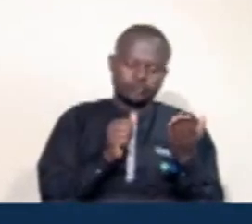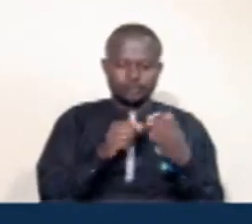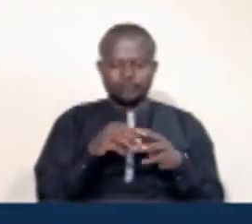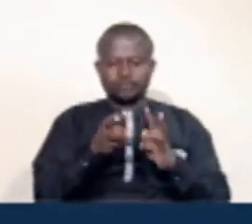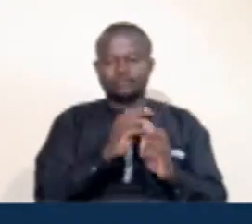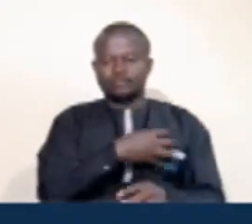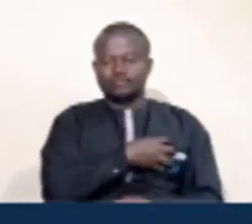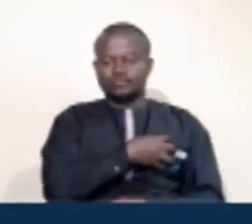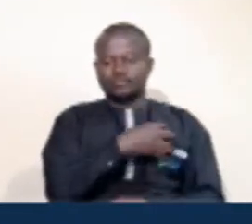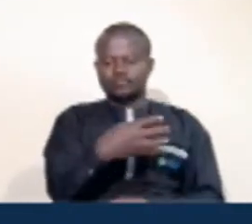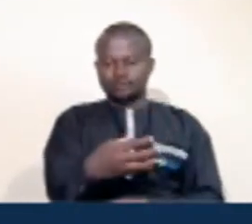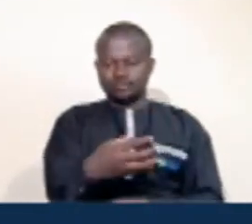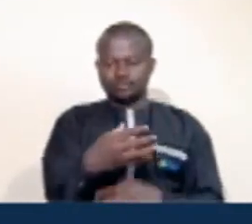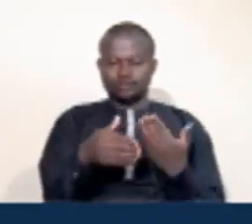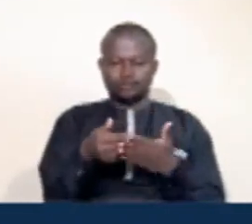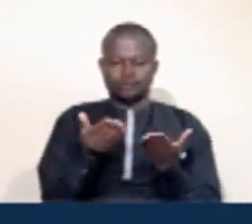bw'umutungo